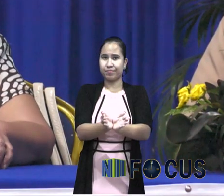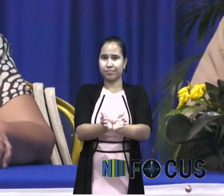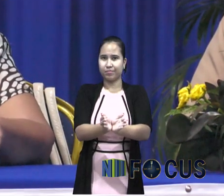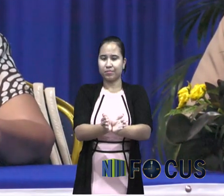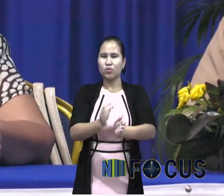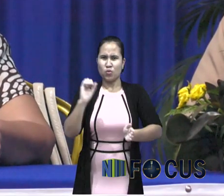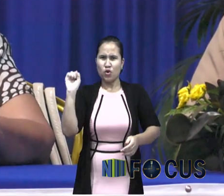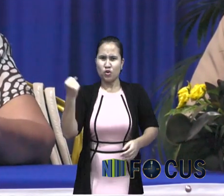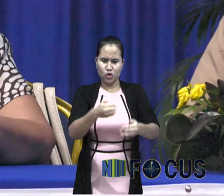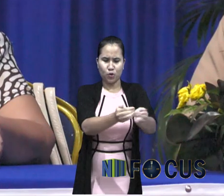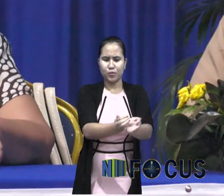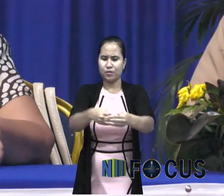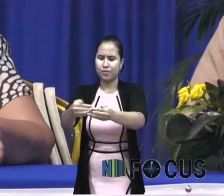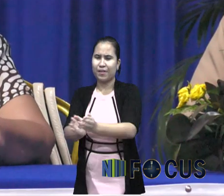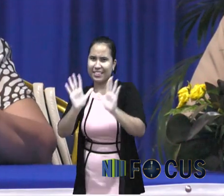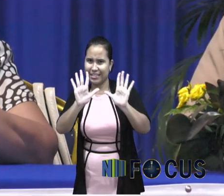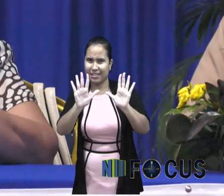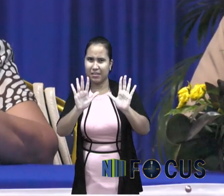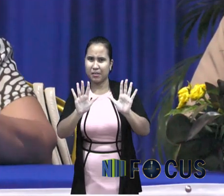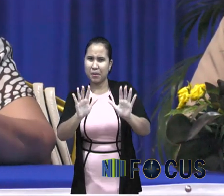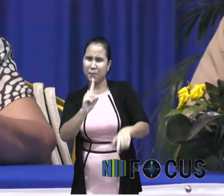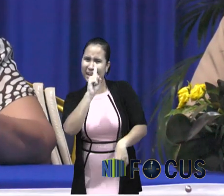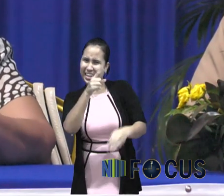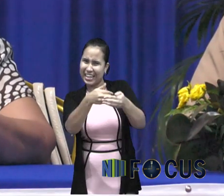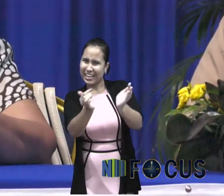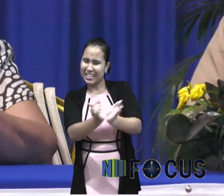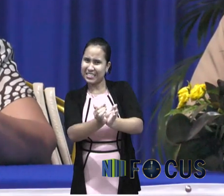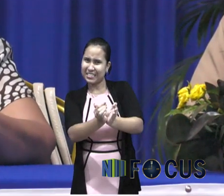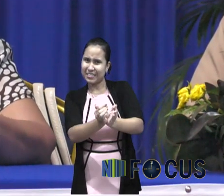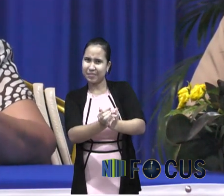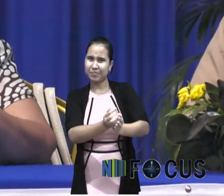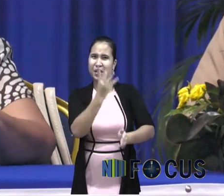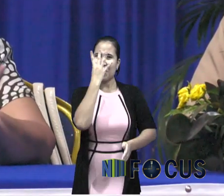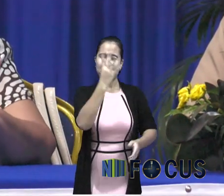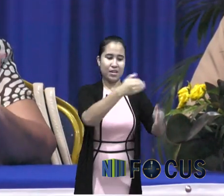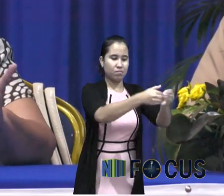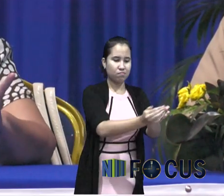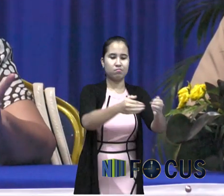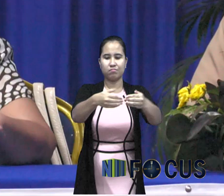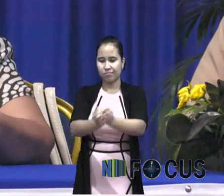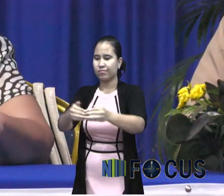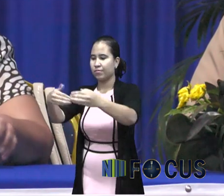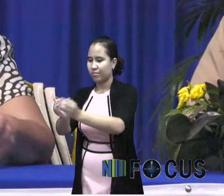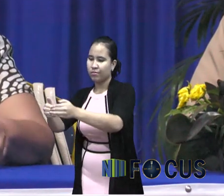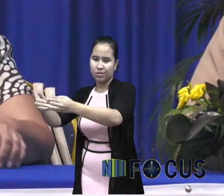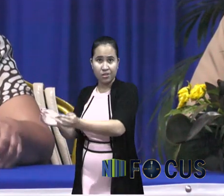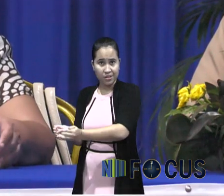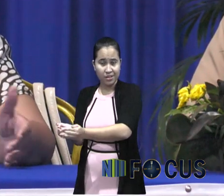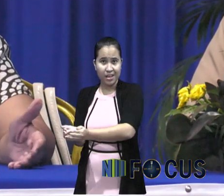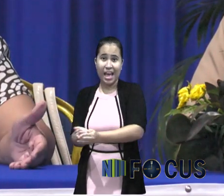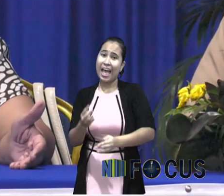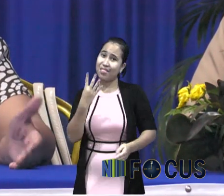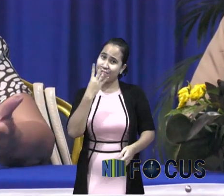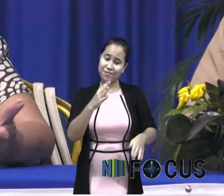van 10. Maar dat betekent dat ik per klas 4 lokale en 4 docenten moet hebben om die